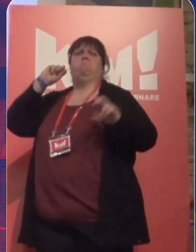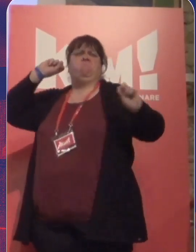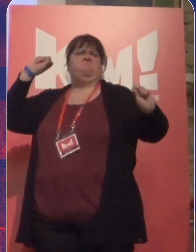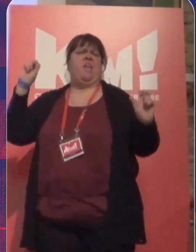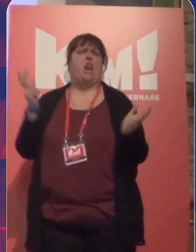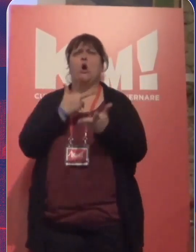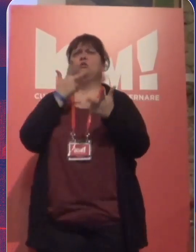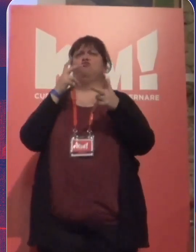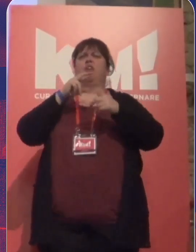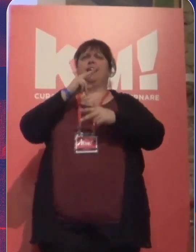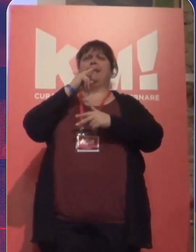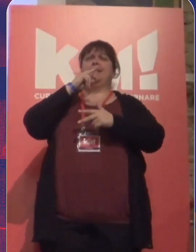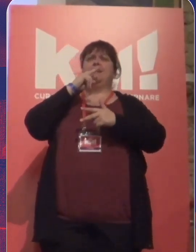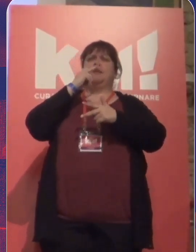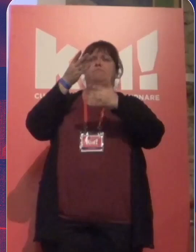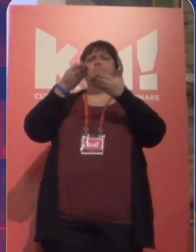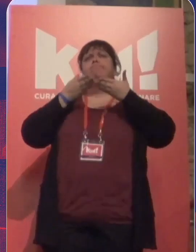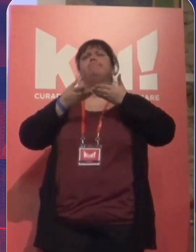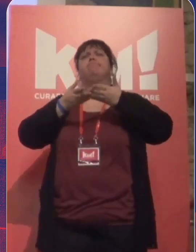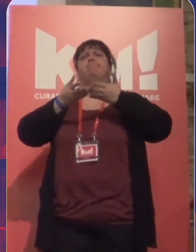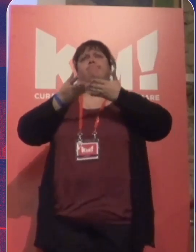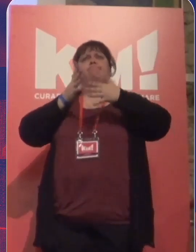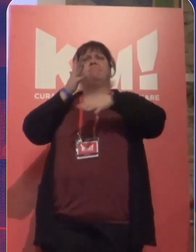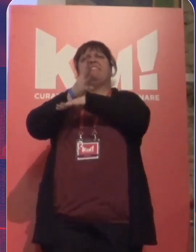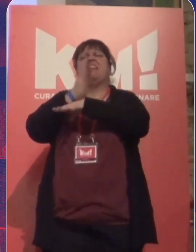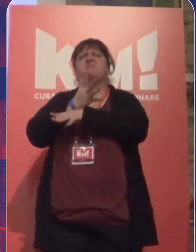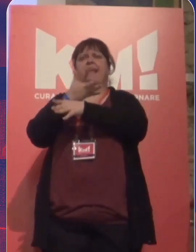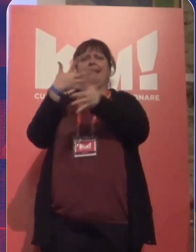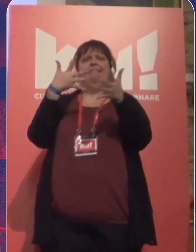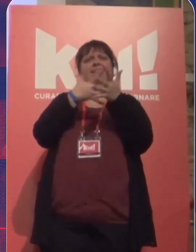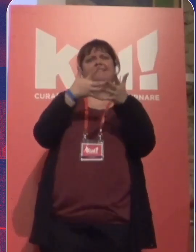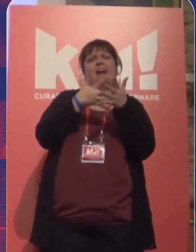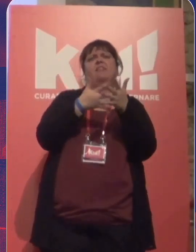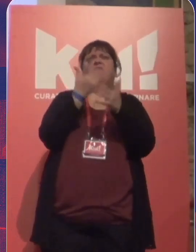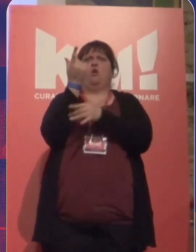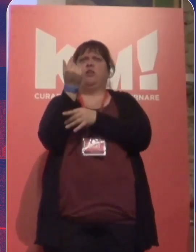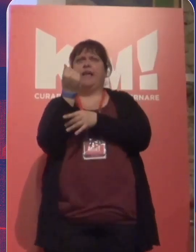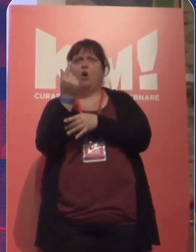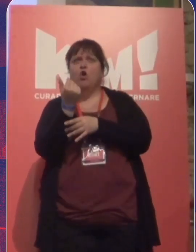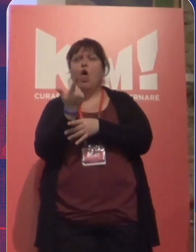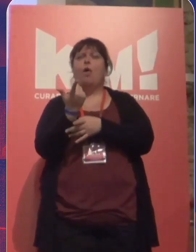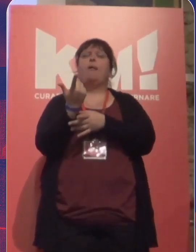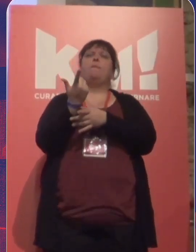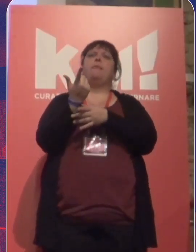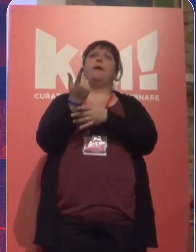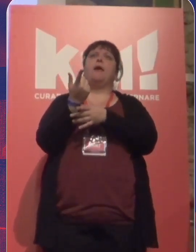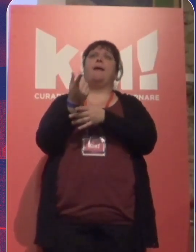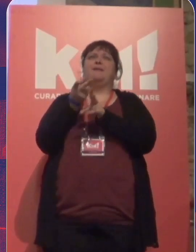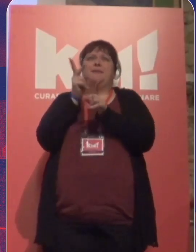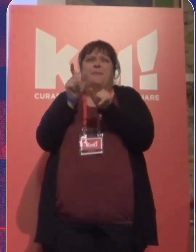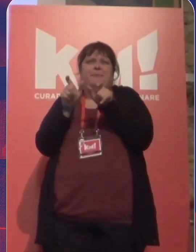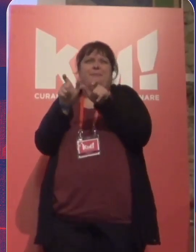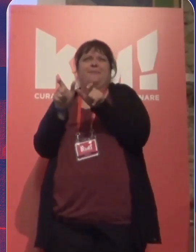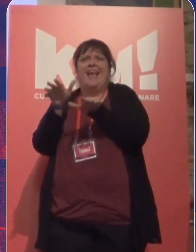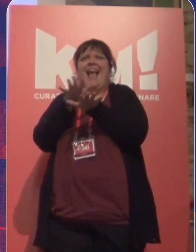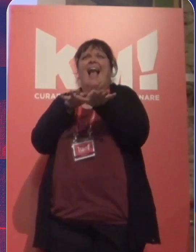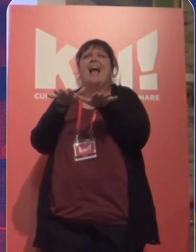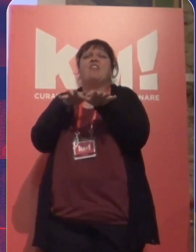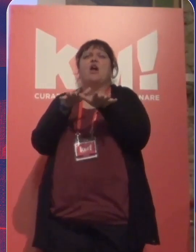economiche che colpiscono soprattutto i ceti più fragili più si riduce diciamo così la